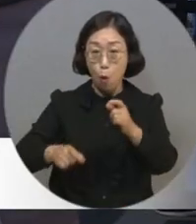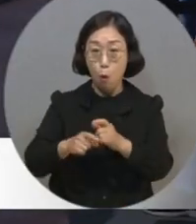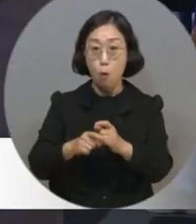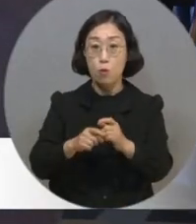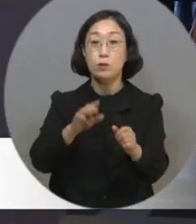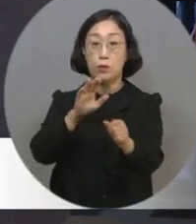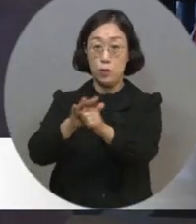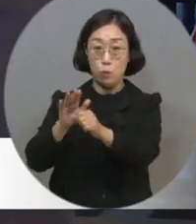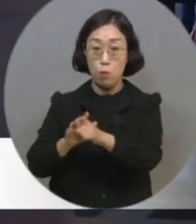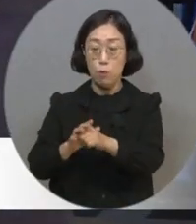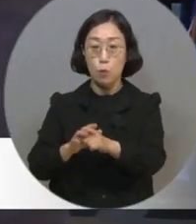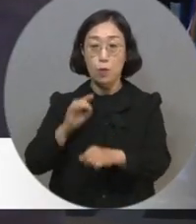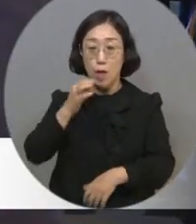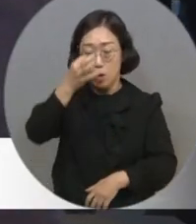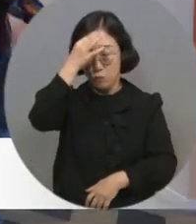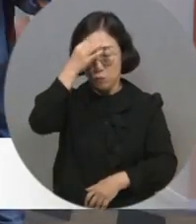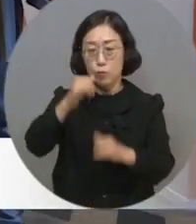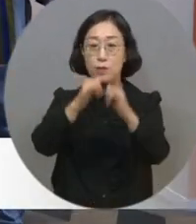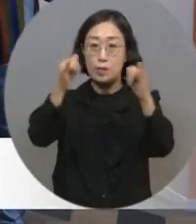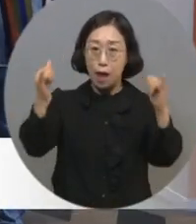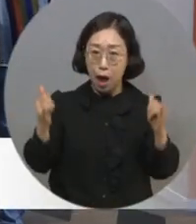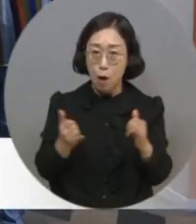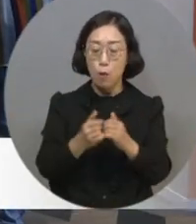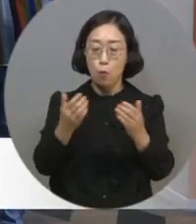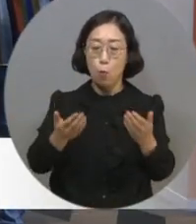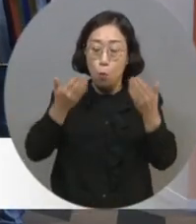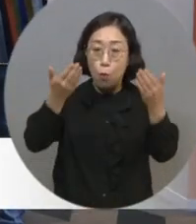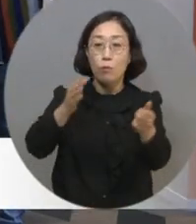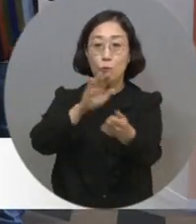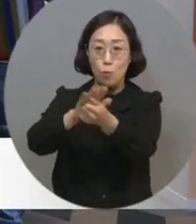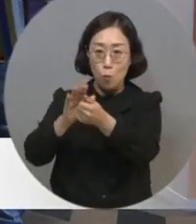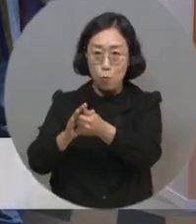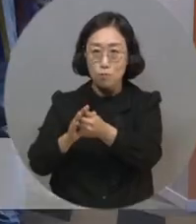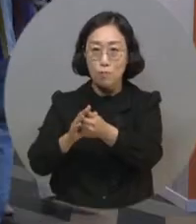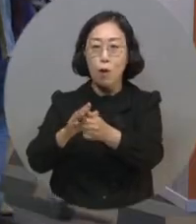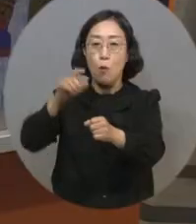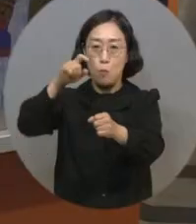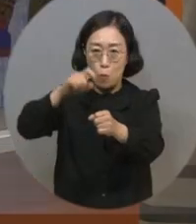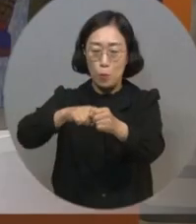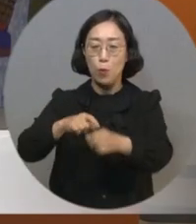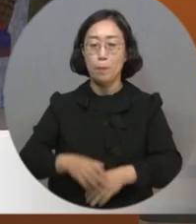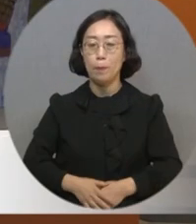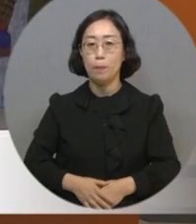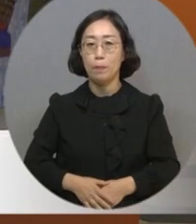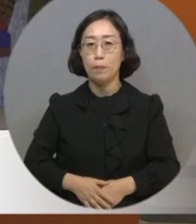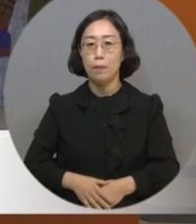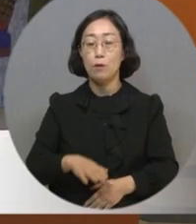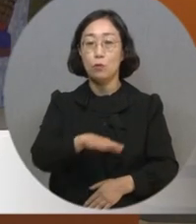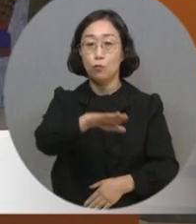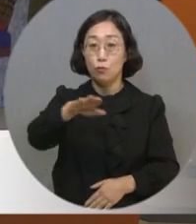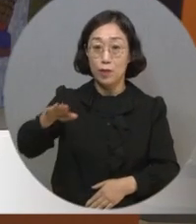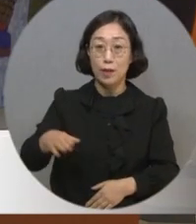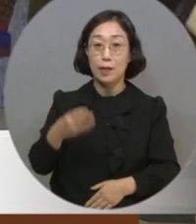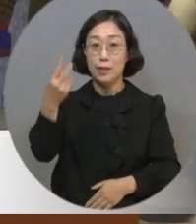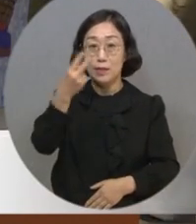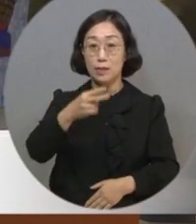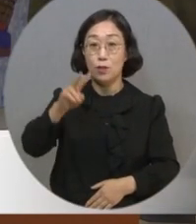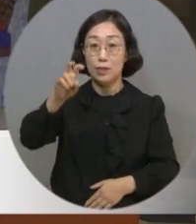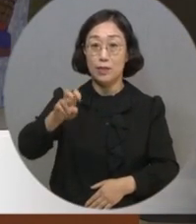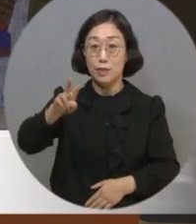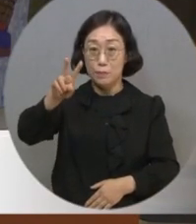지원하며 예술을 통한 사회공헌이라는 방향성을 제시하고 있습니다. 저희가